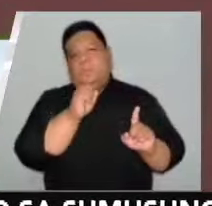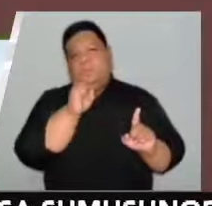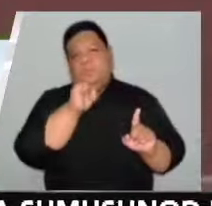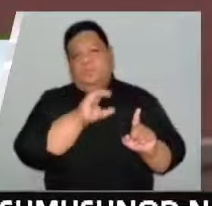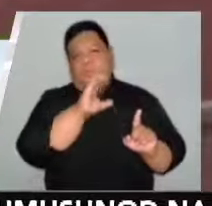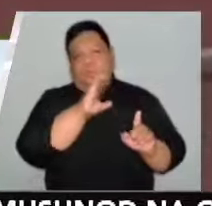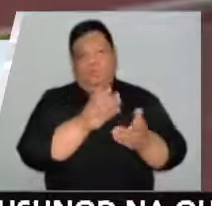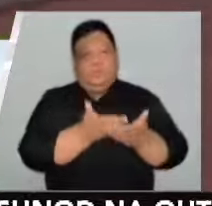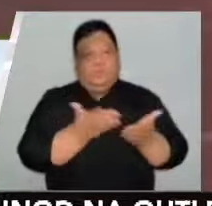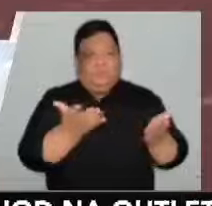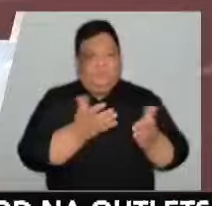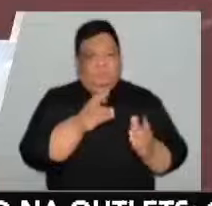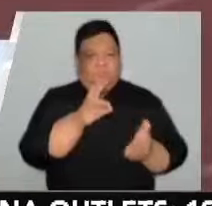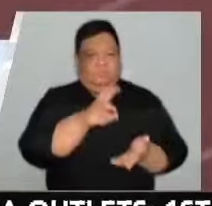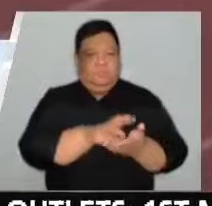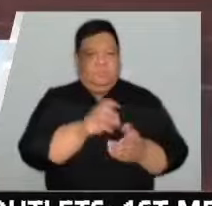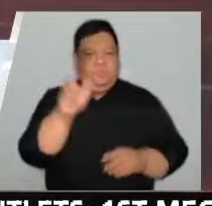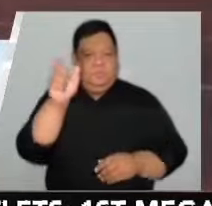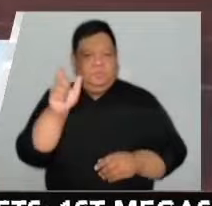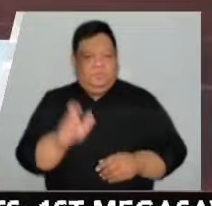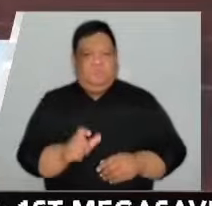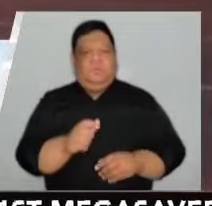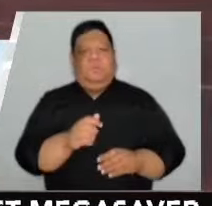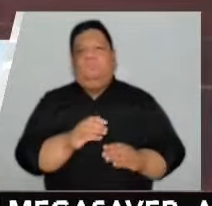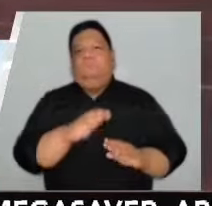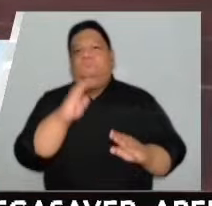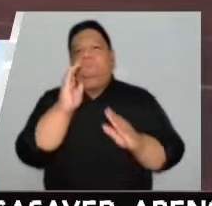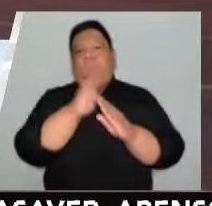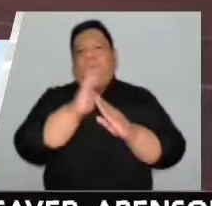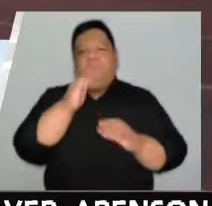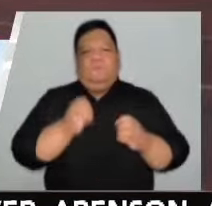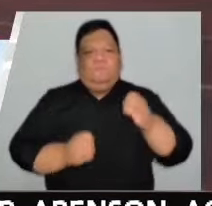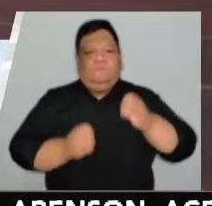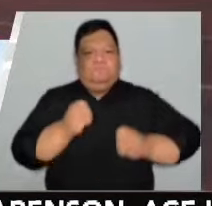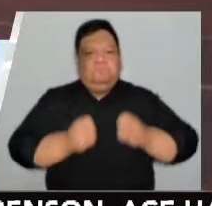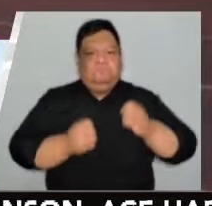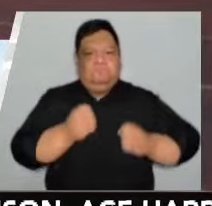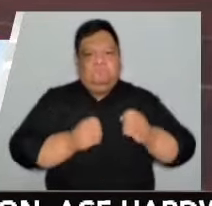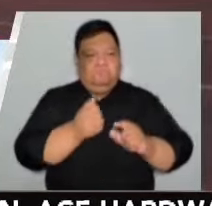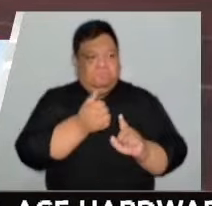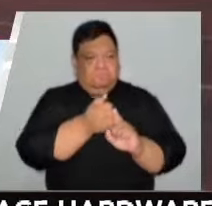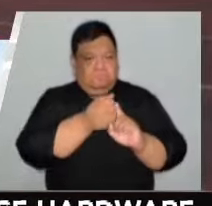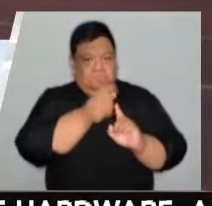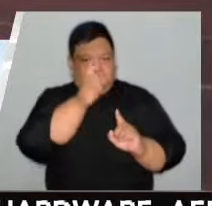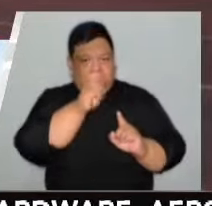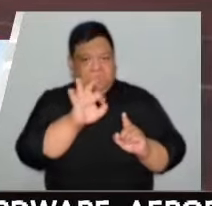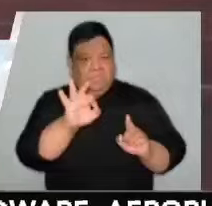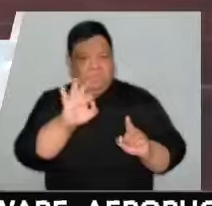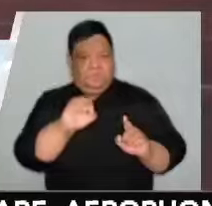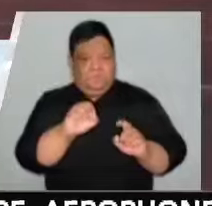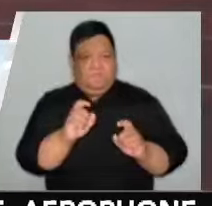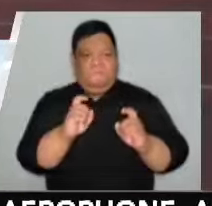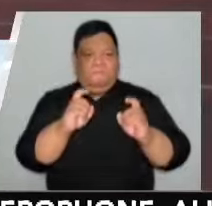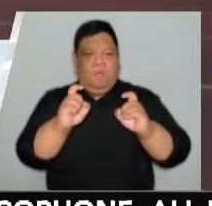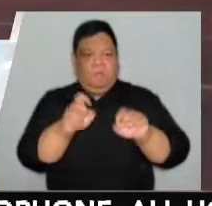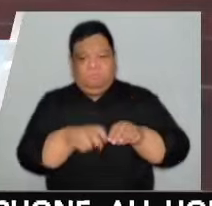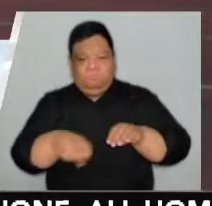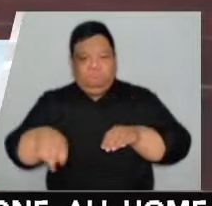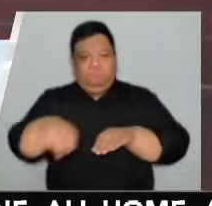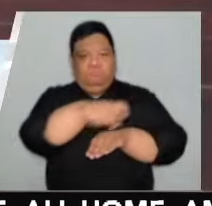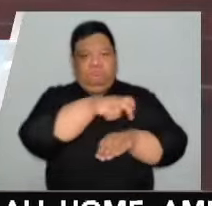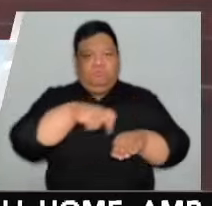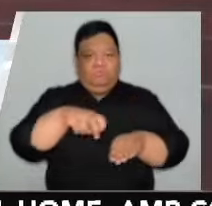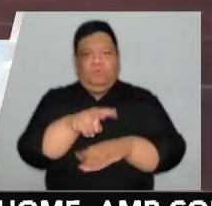Mazenga na nakuha ang world's fastest 90-year-old record. Natapos niyang takbuhin ng 200 meter outdoor sa loob lang